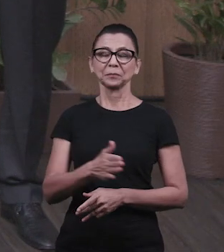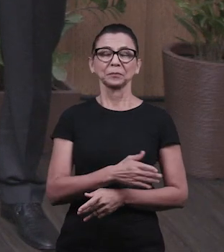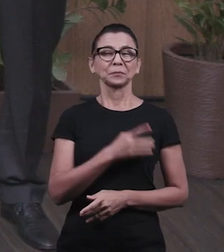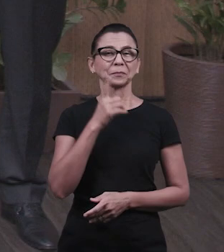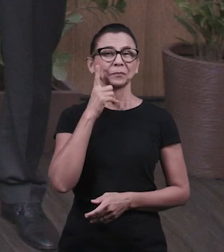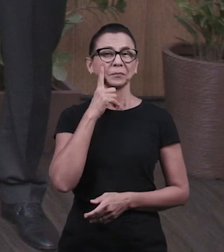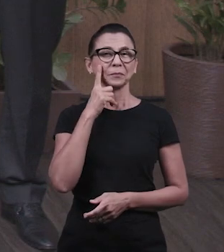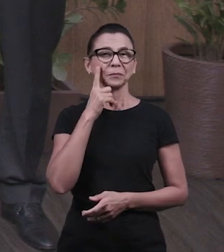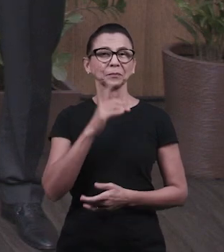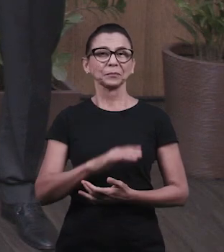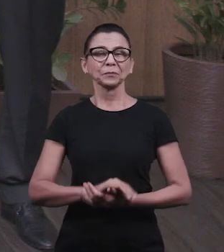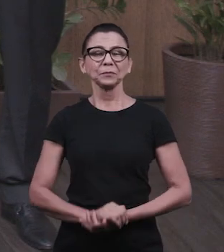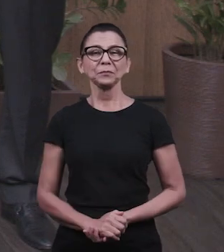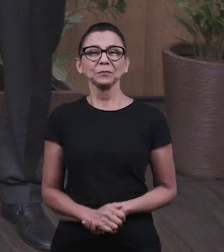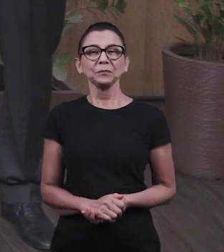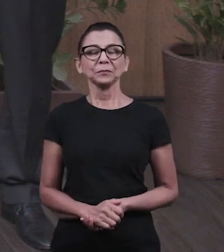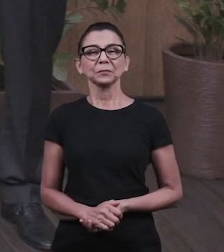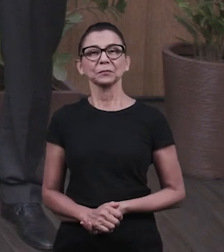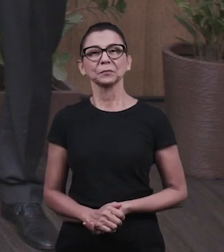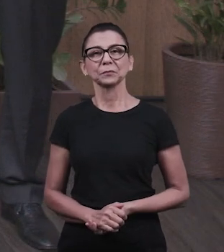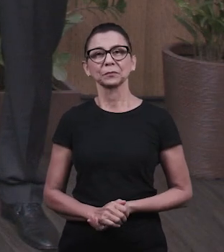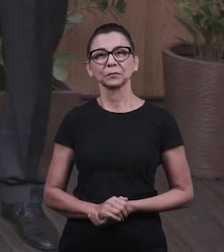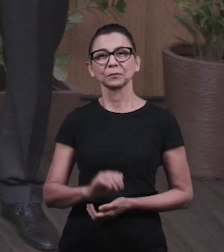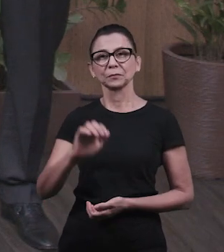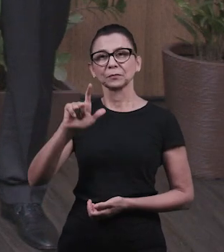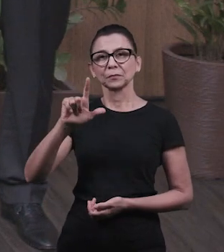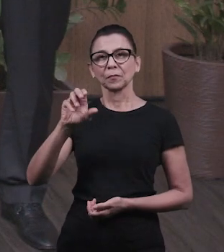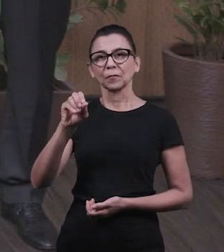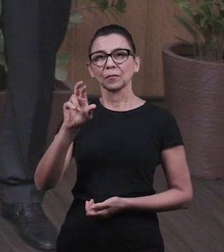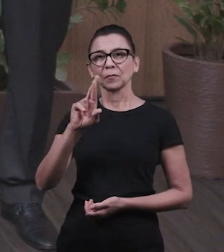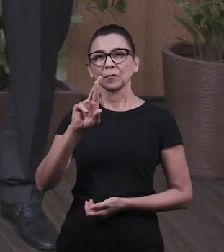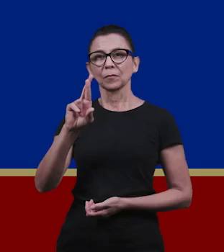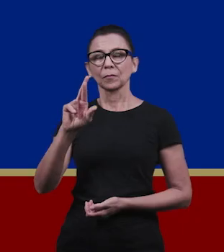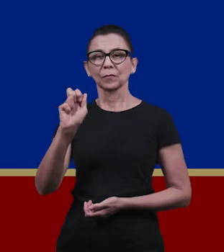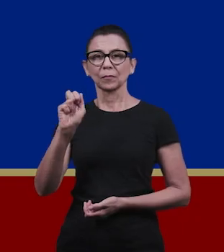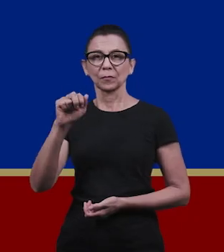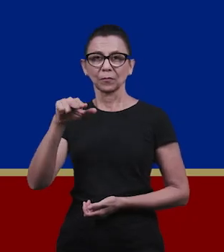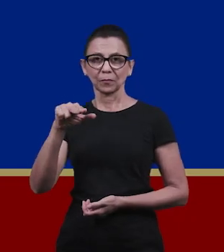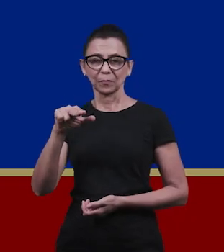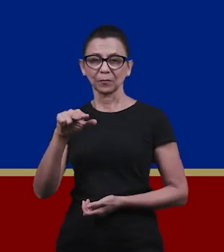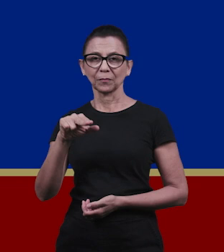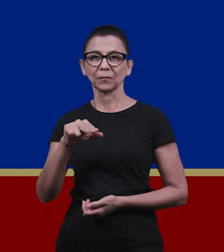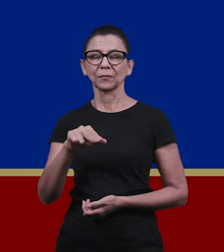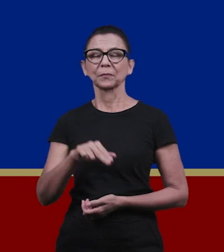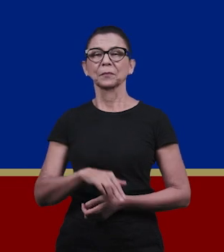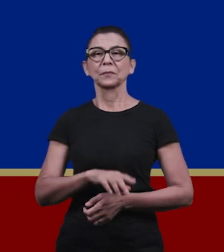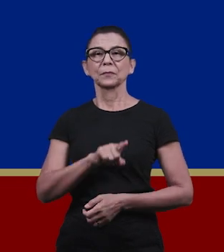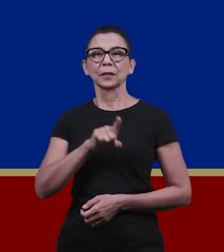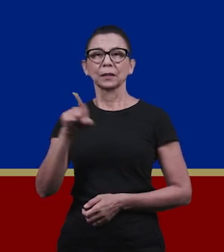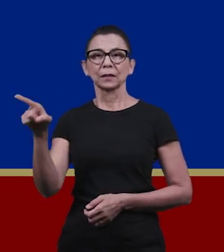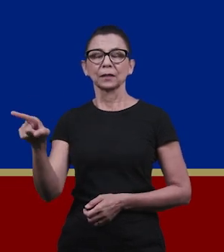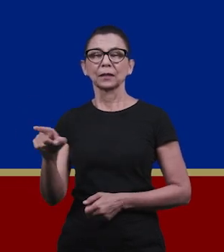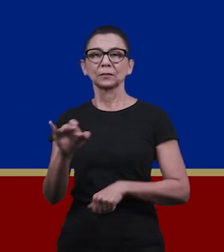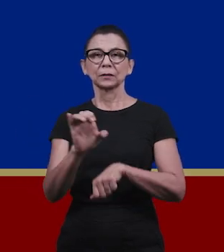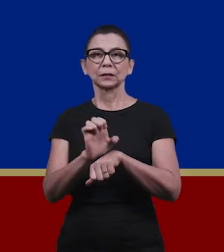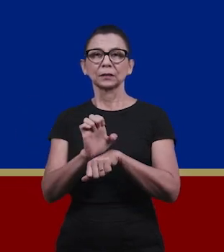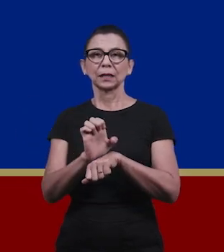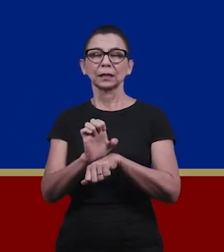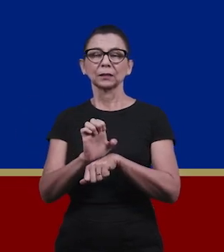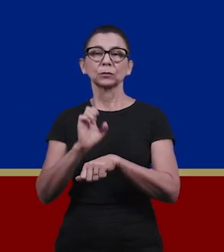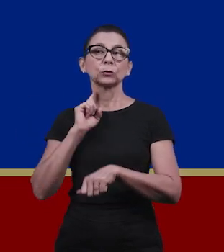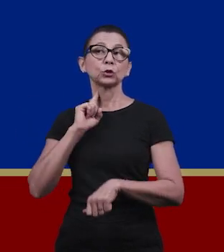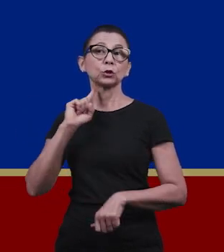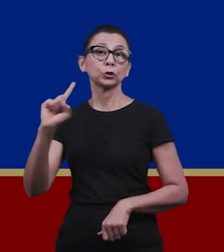брата Лорана Дисоза из города Эмуре, штат Минджерайз. Верная церковь, она